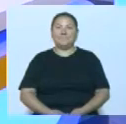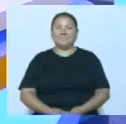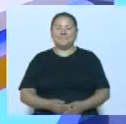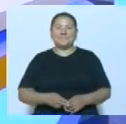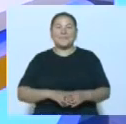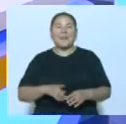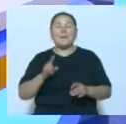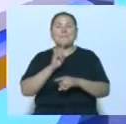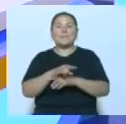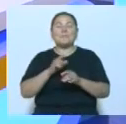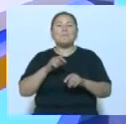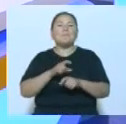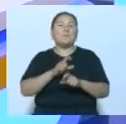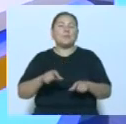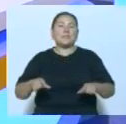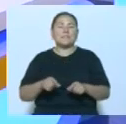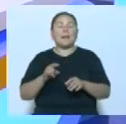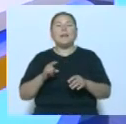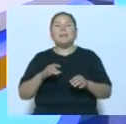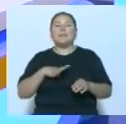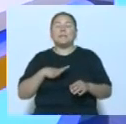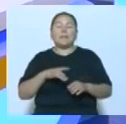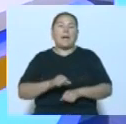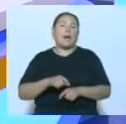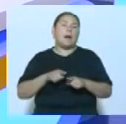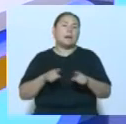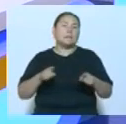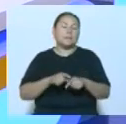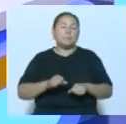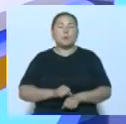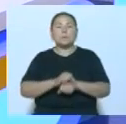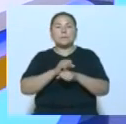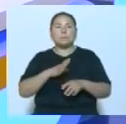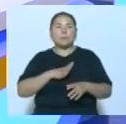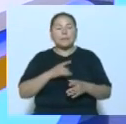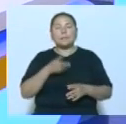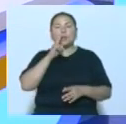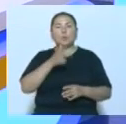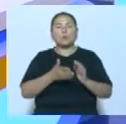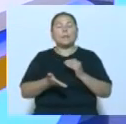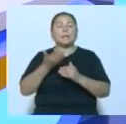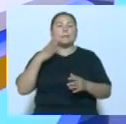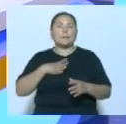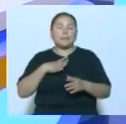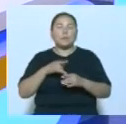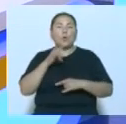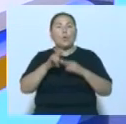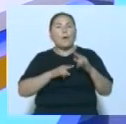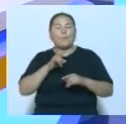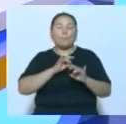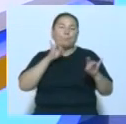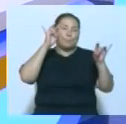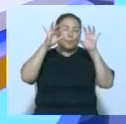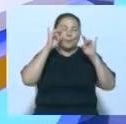Обманутые пользователи социальных сетей требуют наказать блогеров. Акцию протеста устроили жители Актау. 3 года назад они попадались в уговорами блогеров и